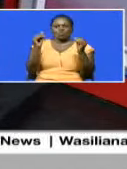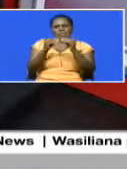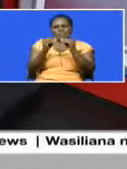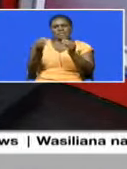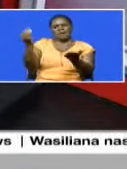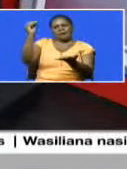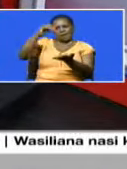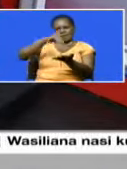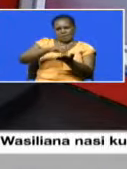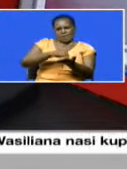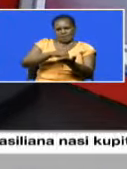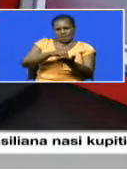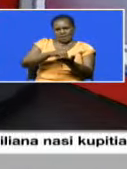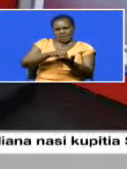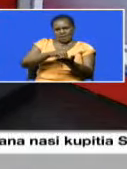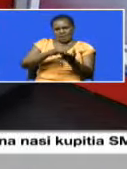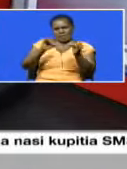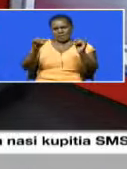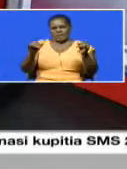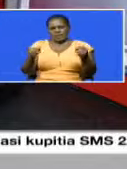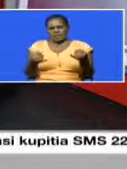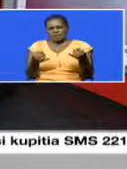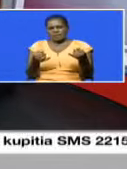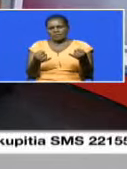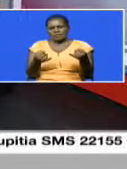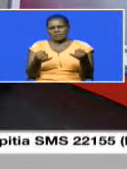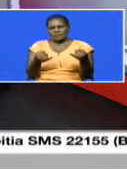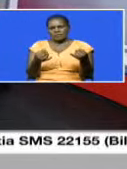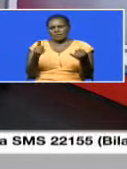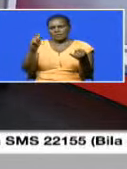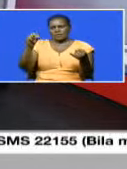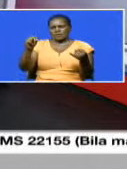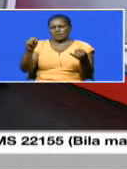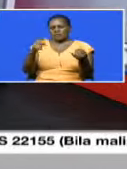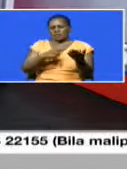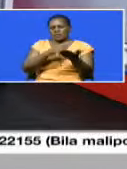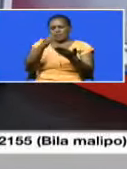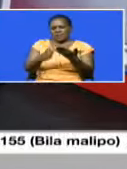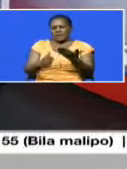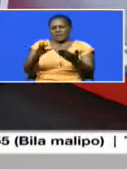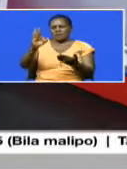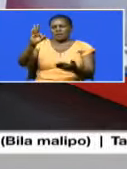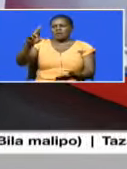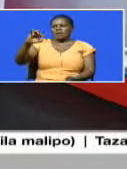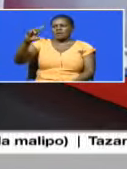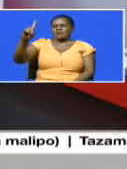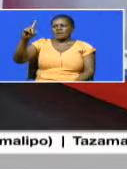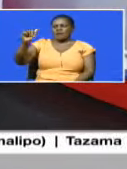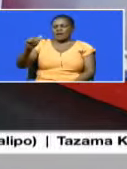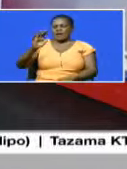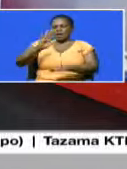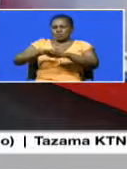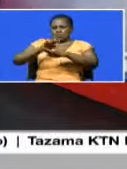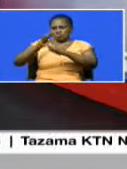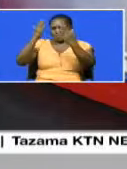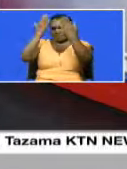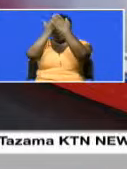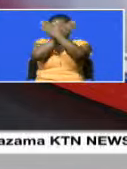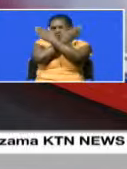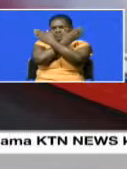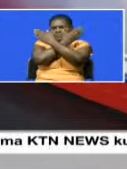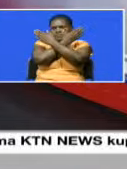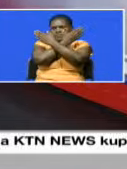Mungu akiridhia, nitakuwa naungana nawe kwenye taarifa za mbiu wikendi, KTN leo wikendi. Jina langu ni Frida Mwaka, na kutakia usiku